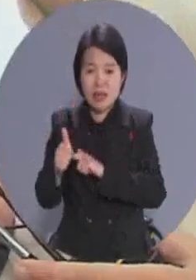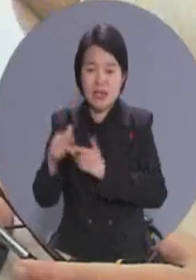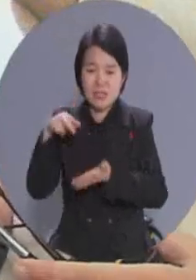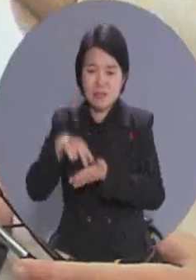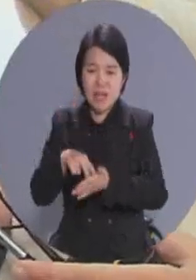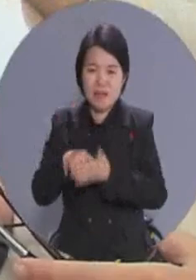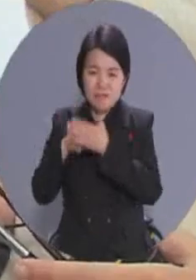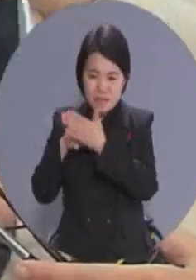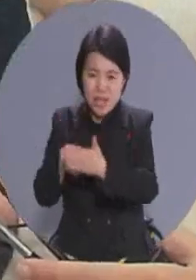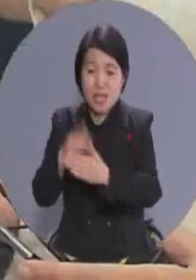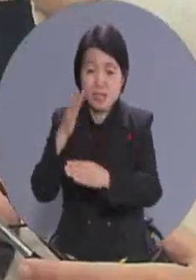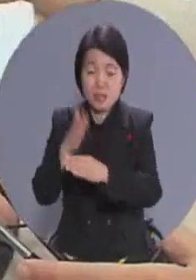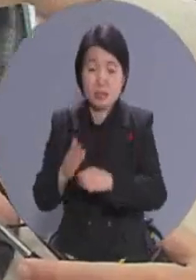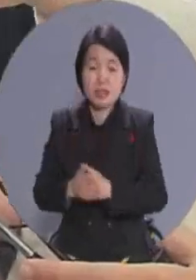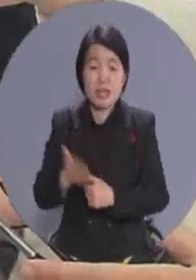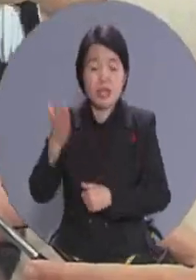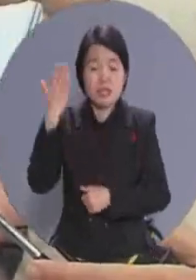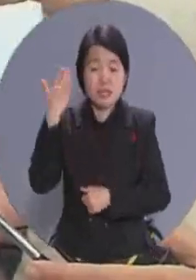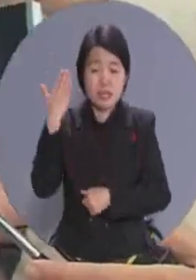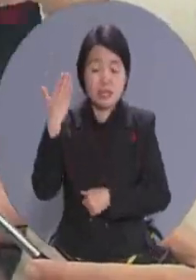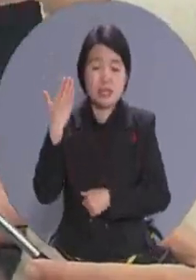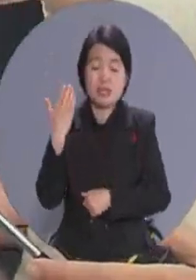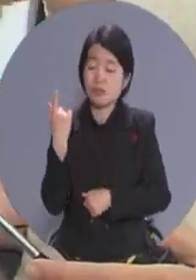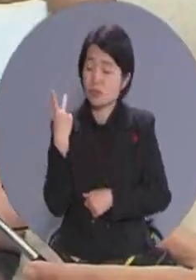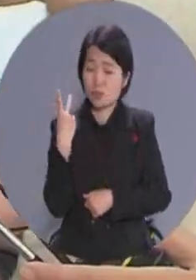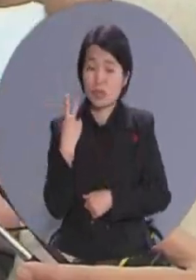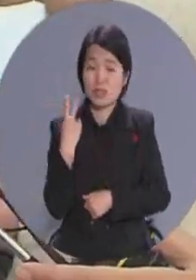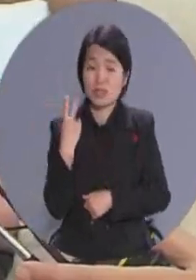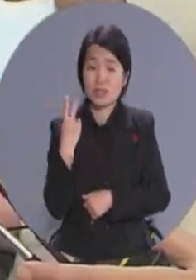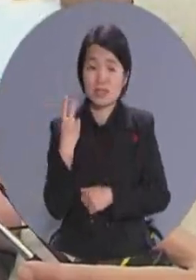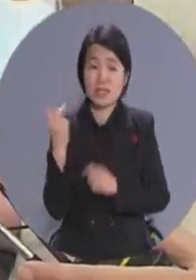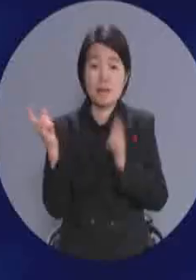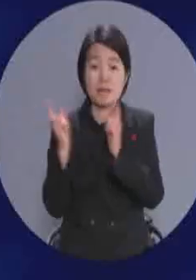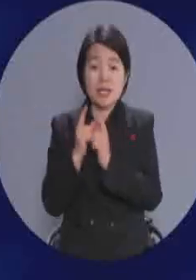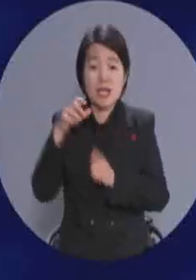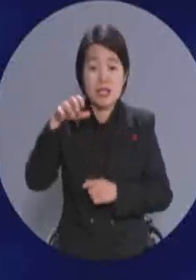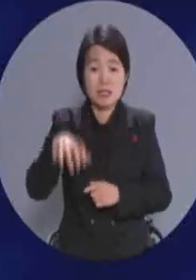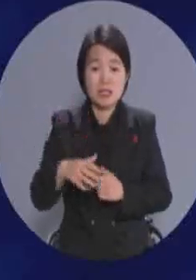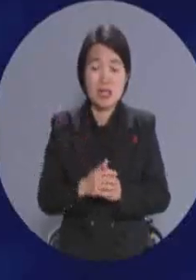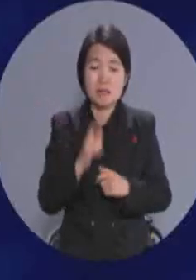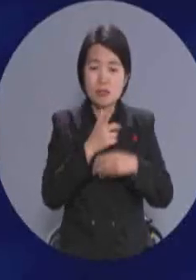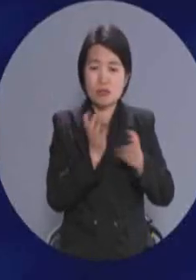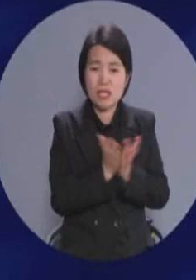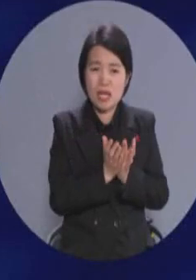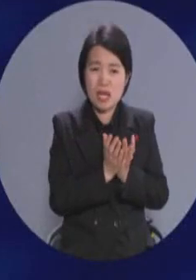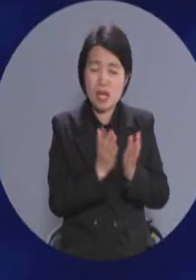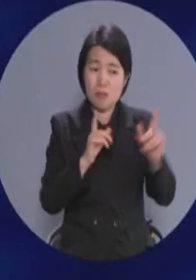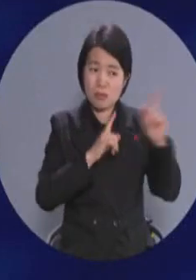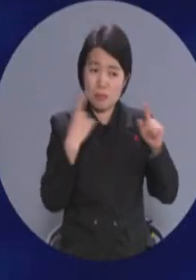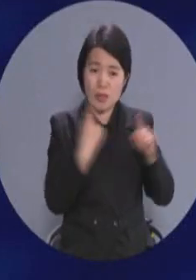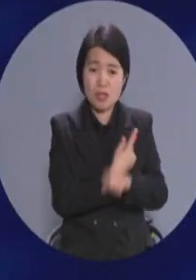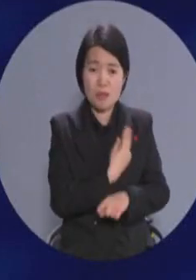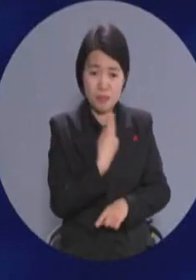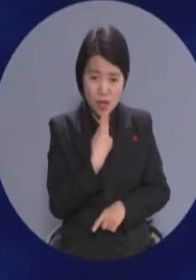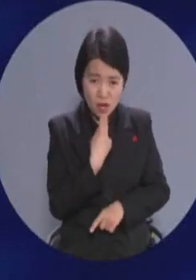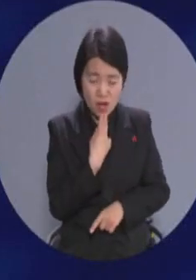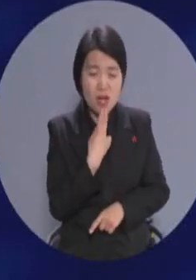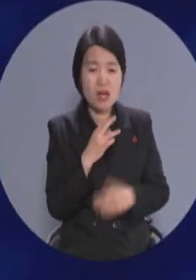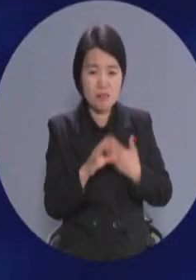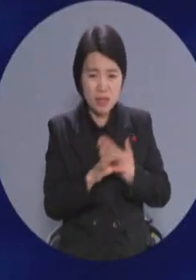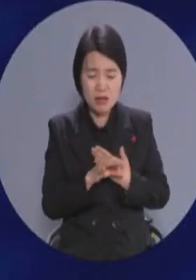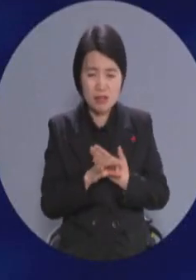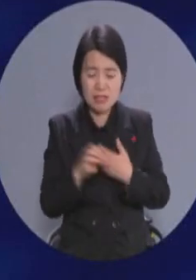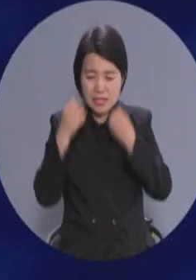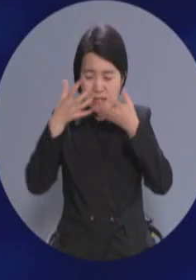않고 있 한 언론사와의 인터뷰에서 이전 대표는 민주당이 획기적인 변화 의지를 보이지 않는다면